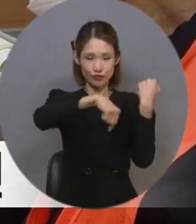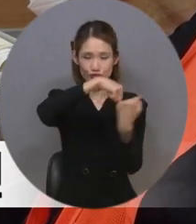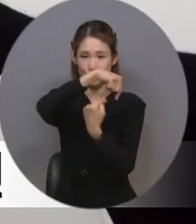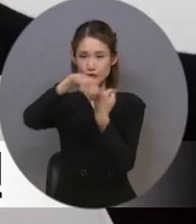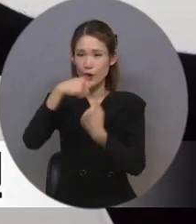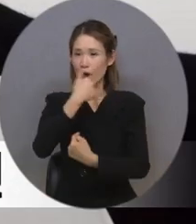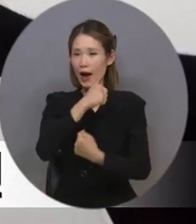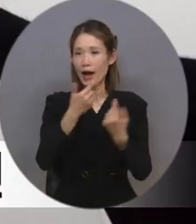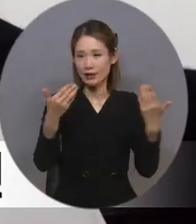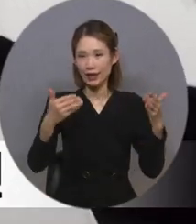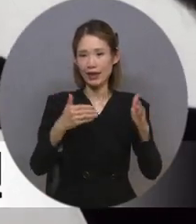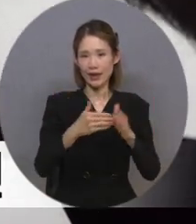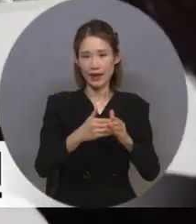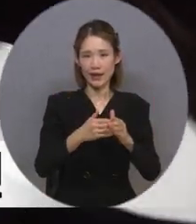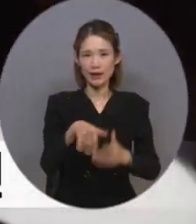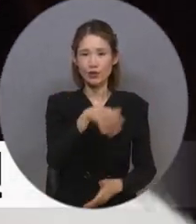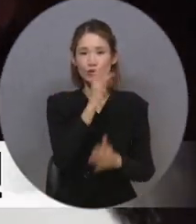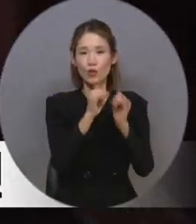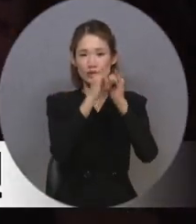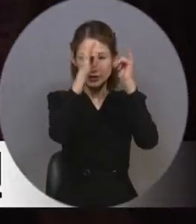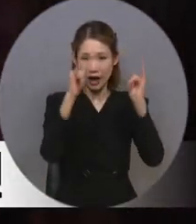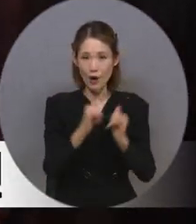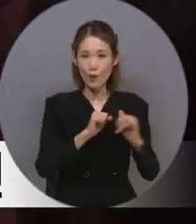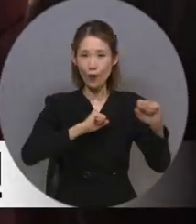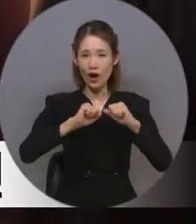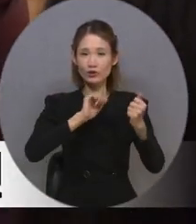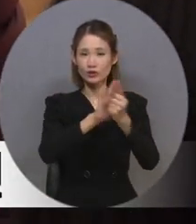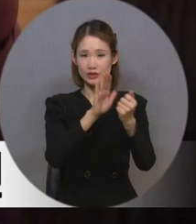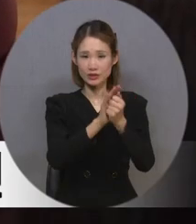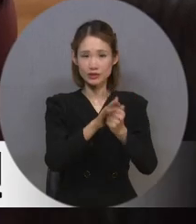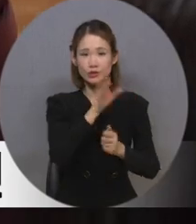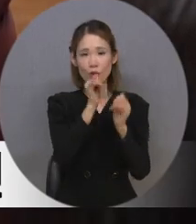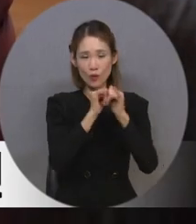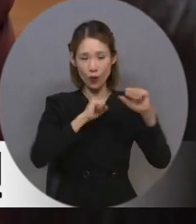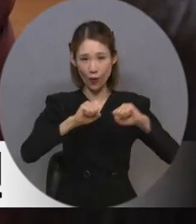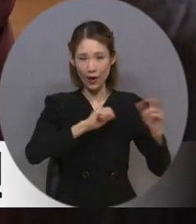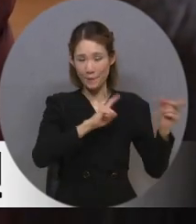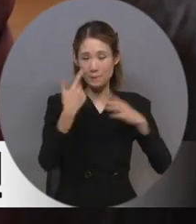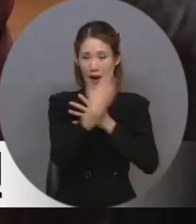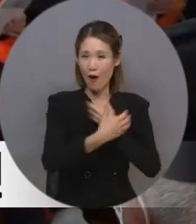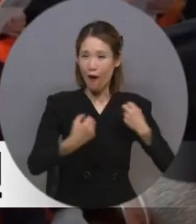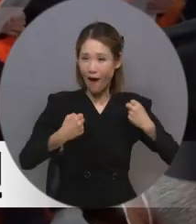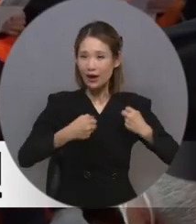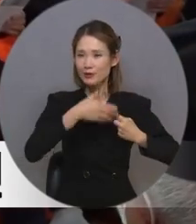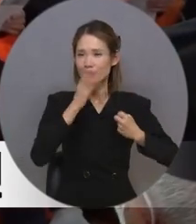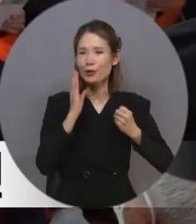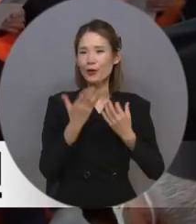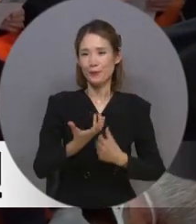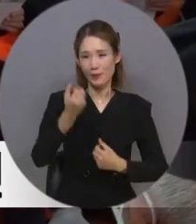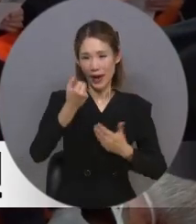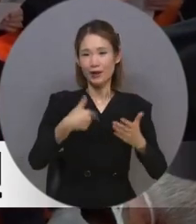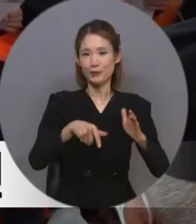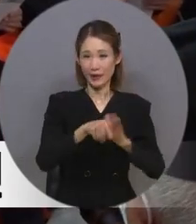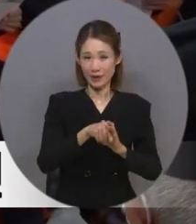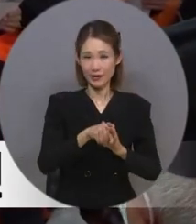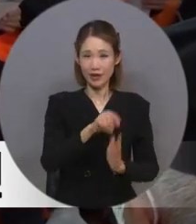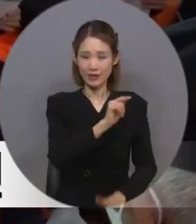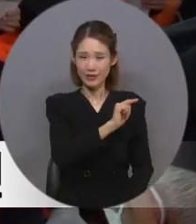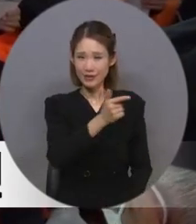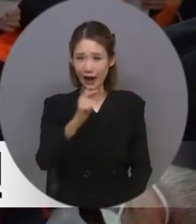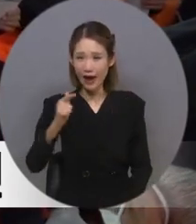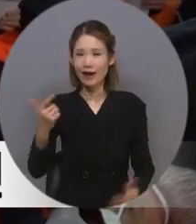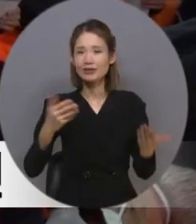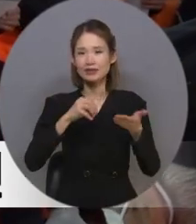진행됐습니다 노인사회활동지원사업은 노인들이 활기차고 건강한 노후 생활을 영위할 수 있도록 다양한